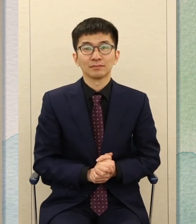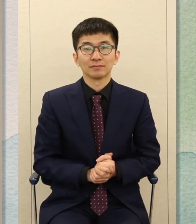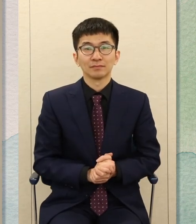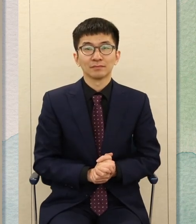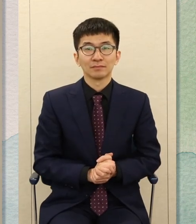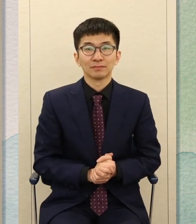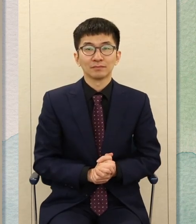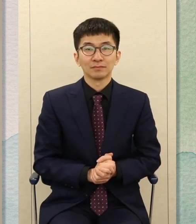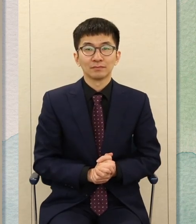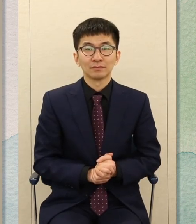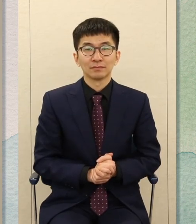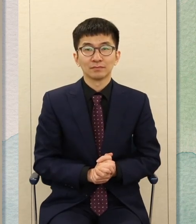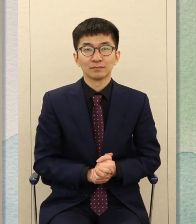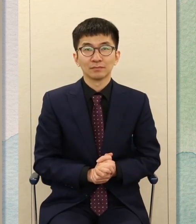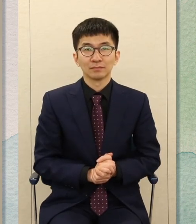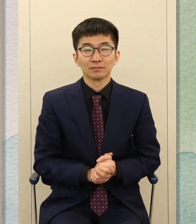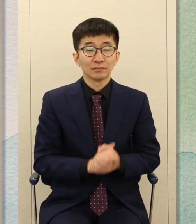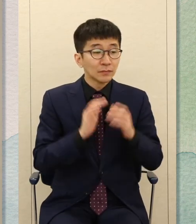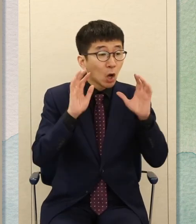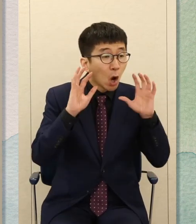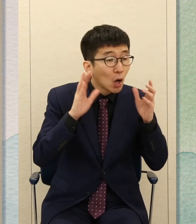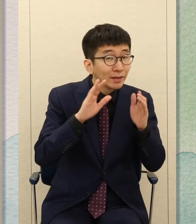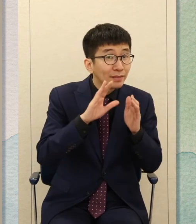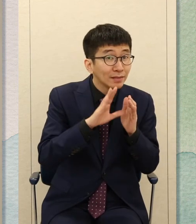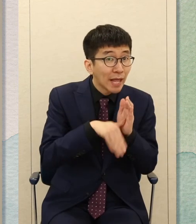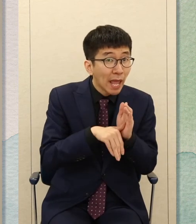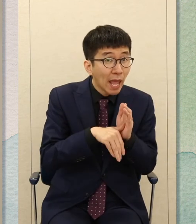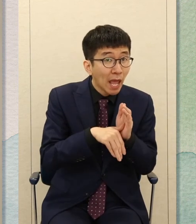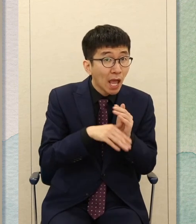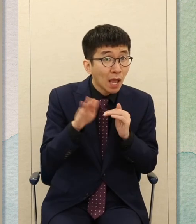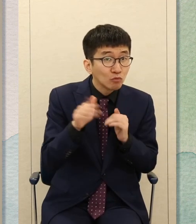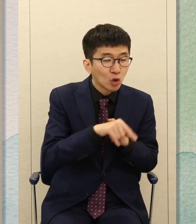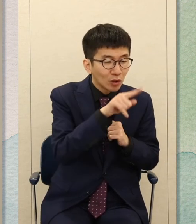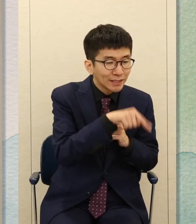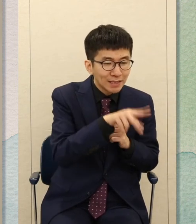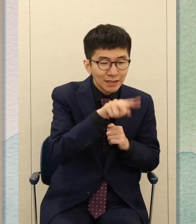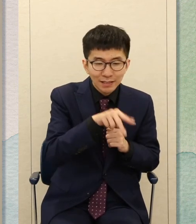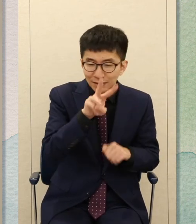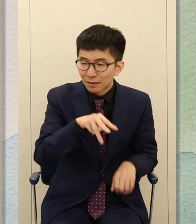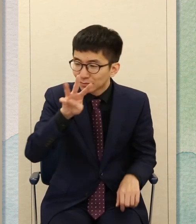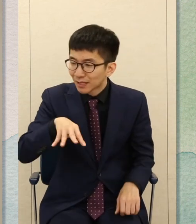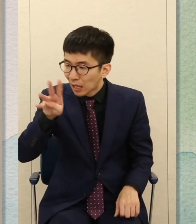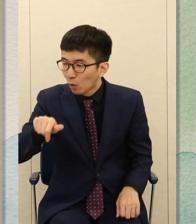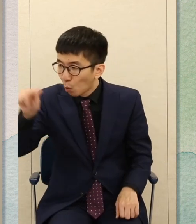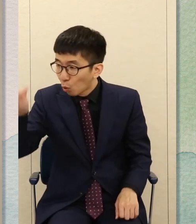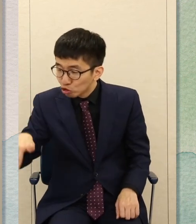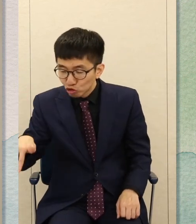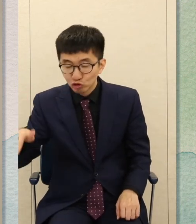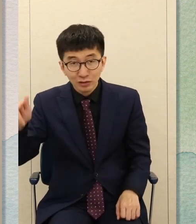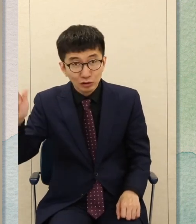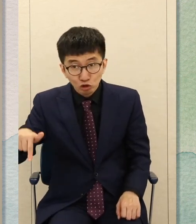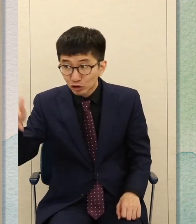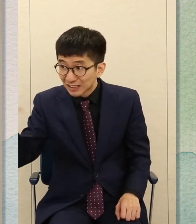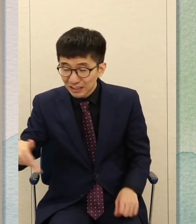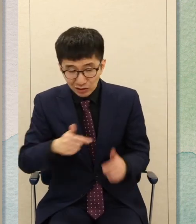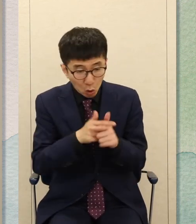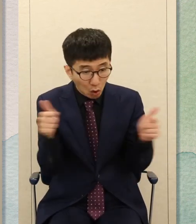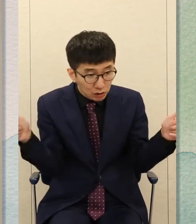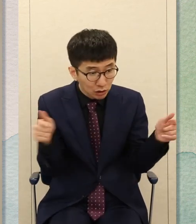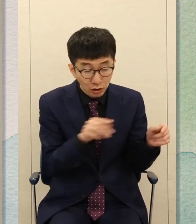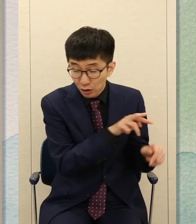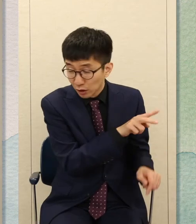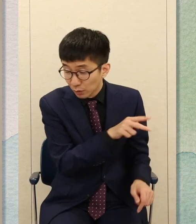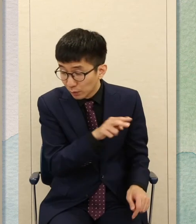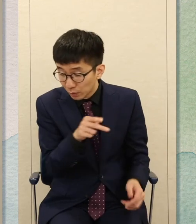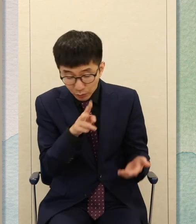말씀을 드리면 더 어린 나이로 가면 갈수록 시리즈물 독서가 제일 중요해요. 네. 독서는 내용으로 하는 게